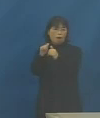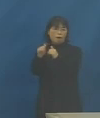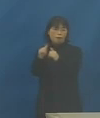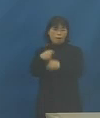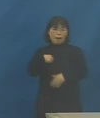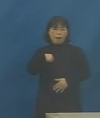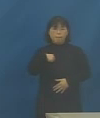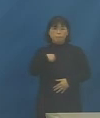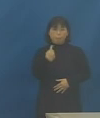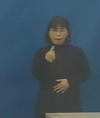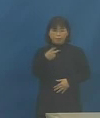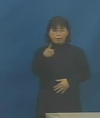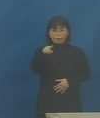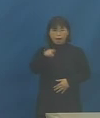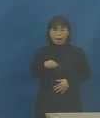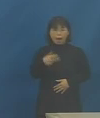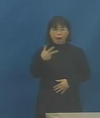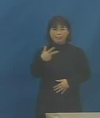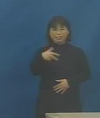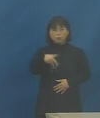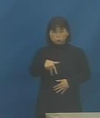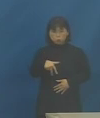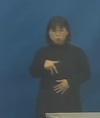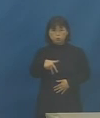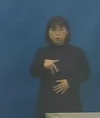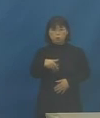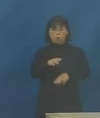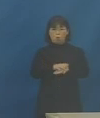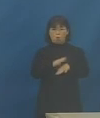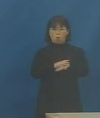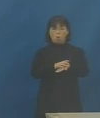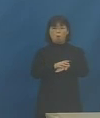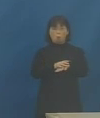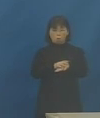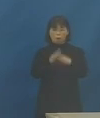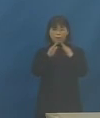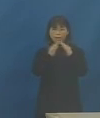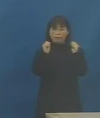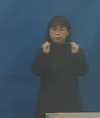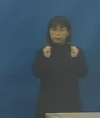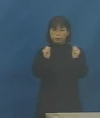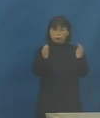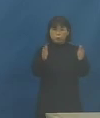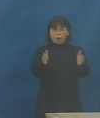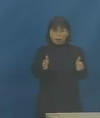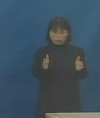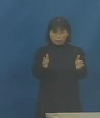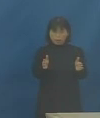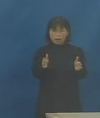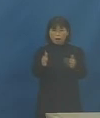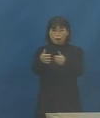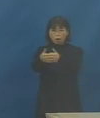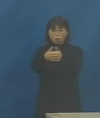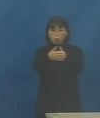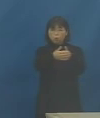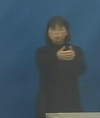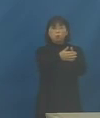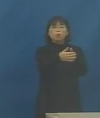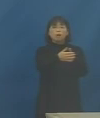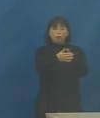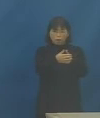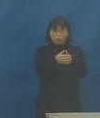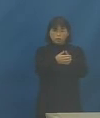house シスというものにa その在宅の期間中ですねえぇまぁあのご協力をいただいとこれを